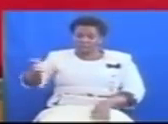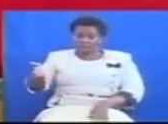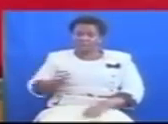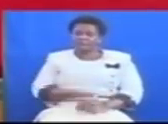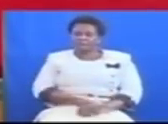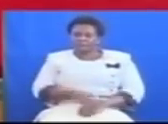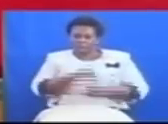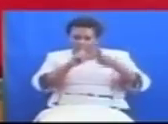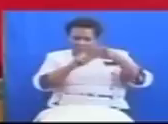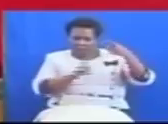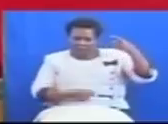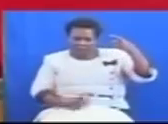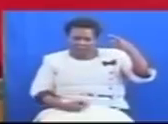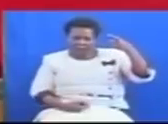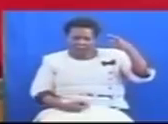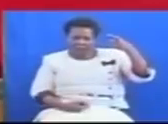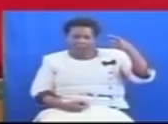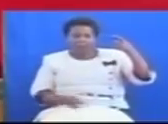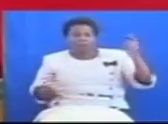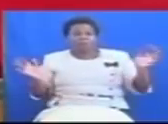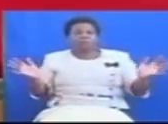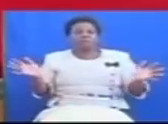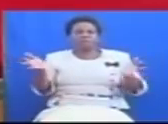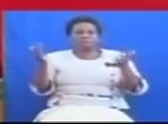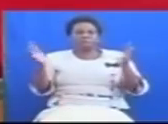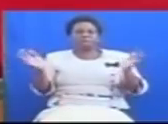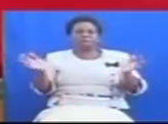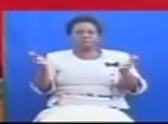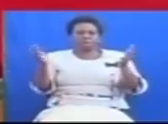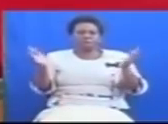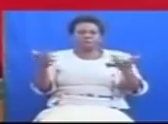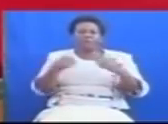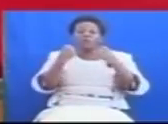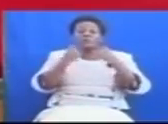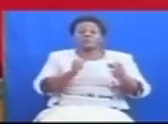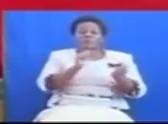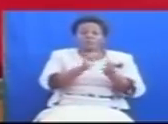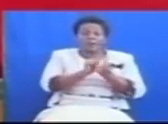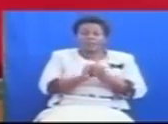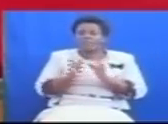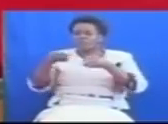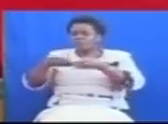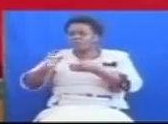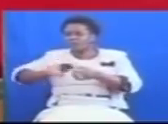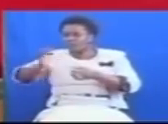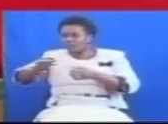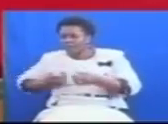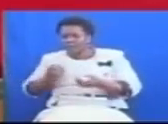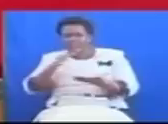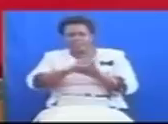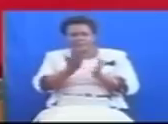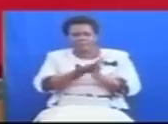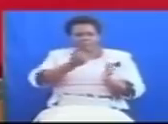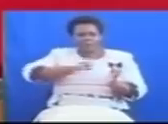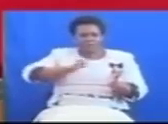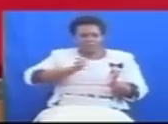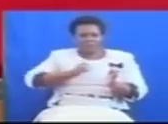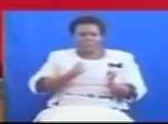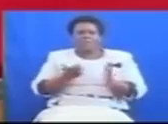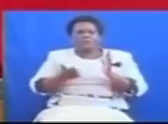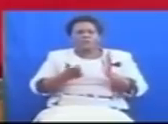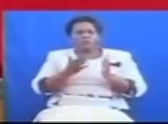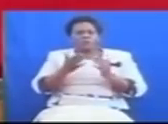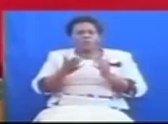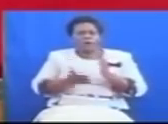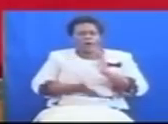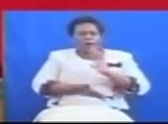A. Kuhamasisha wajasiriamali, vikundi vya kina mama na vijana, sekta binafsi na viwanda kuwekeza katika uzalishaji wa